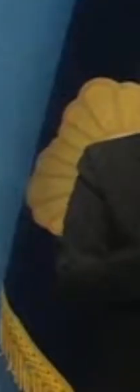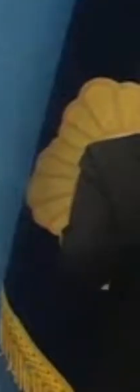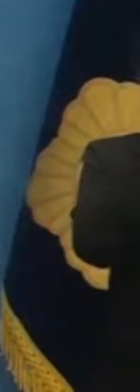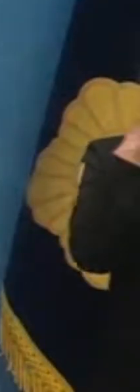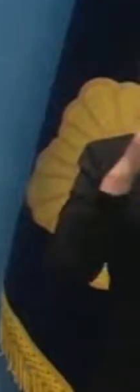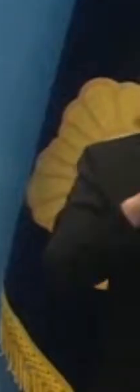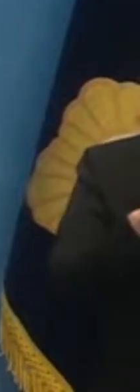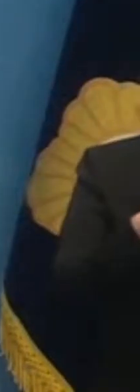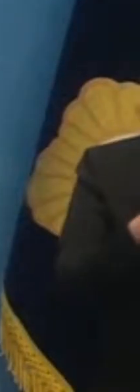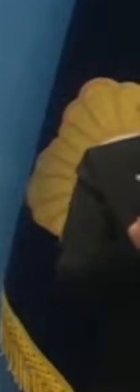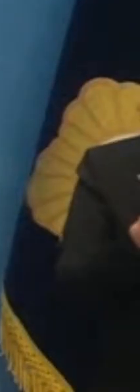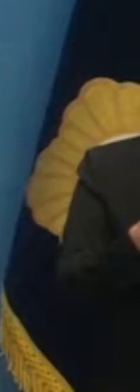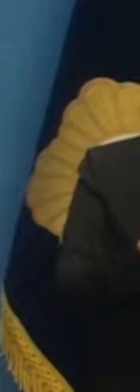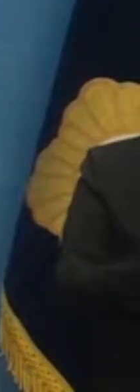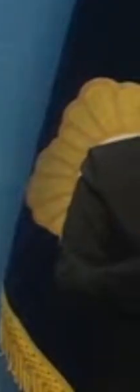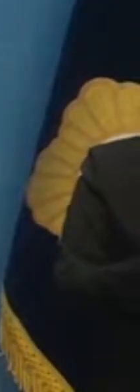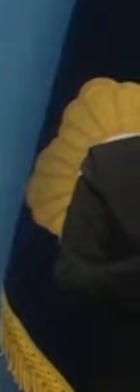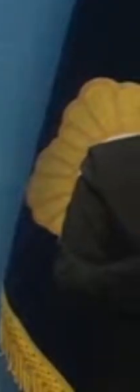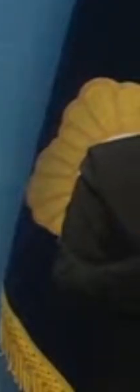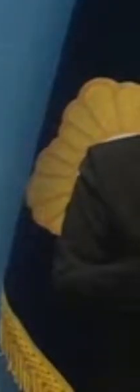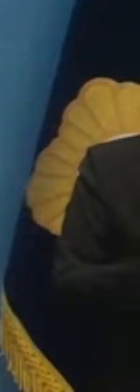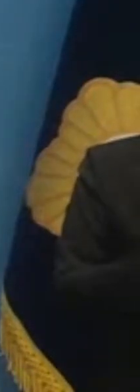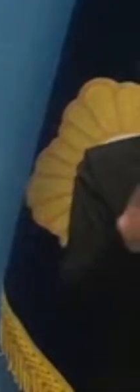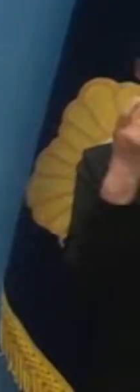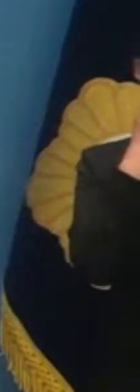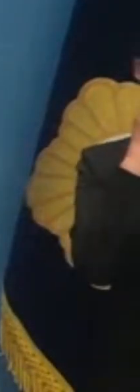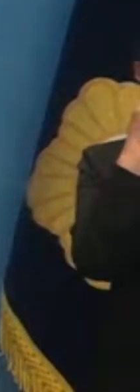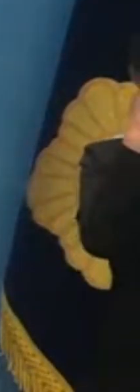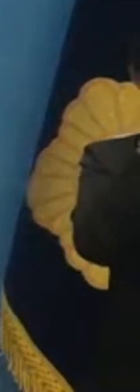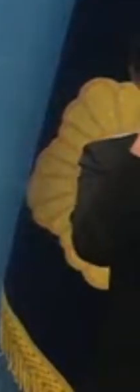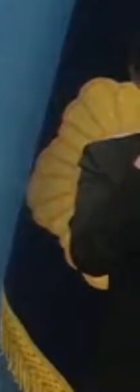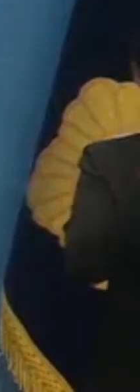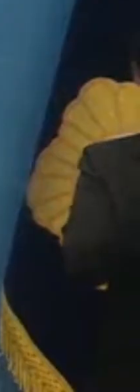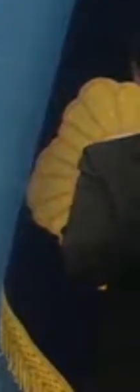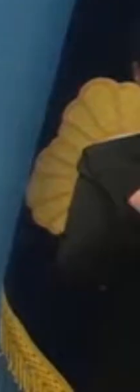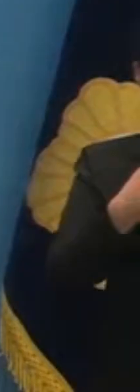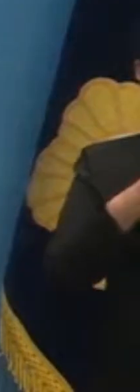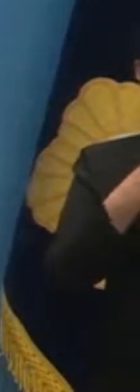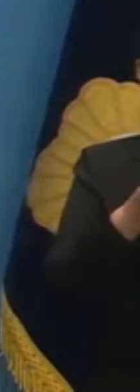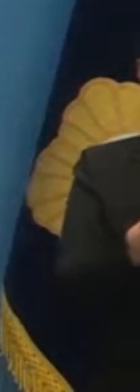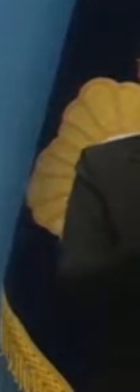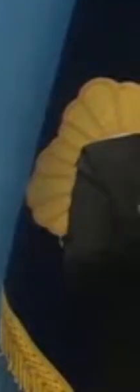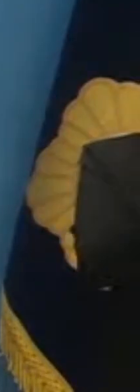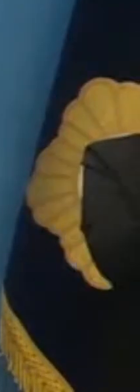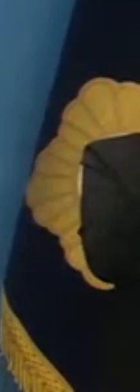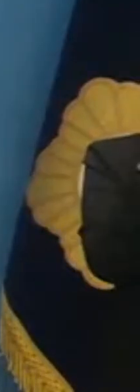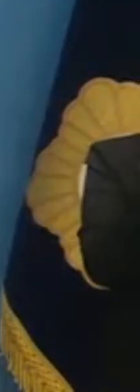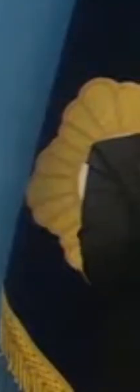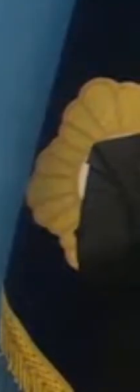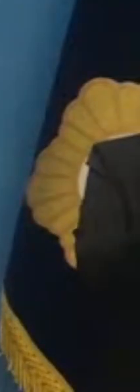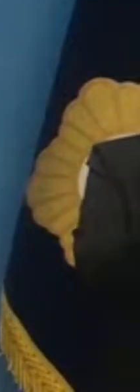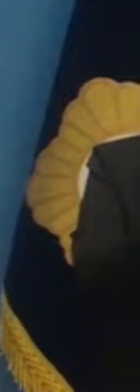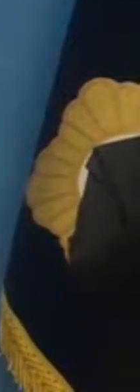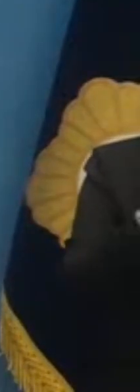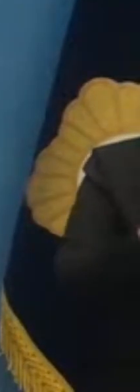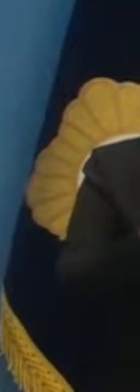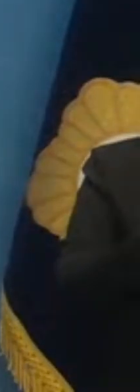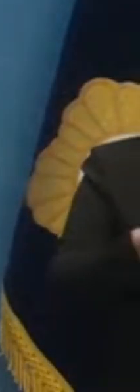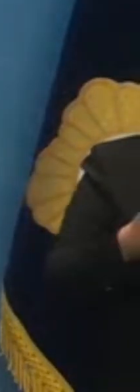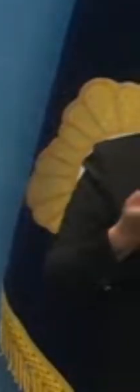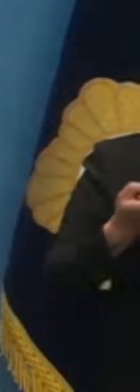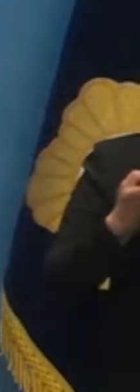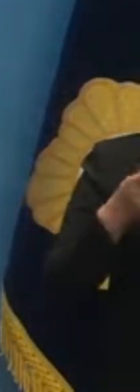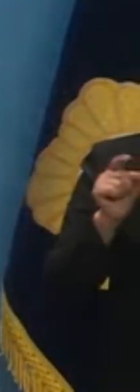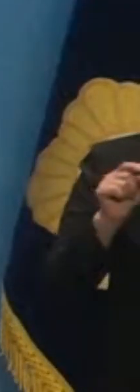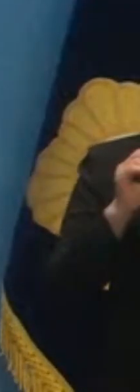왜곡의 가능성이 높은 명태균식 여론조사 사례로 평가합니다. 반 이재명 개헌연대를 명분으로 등의 편향된